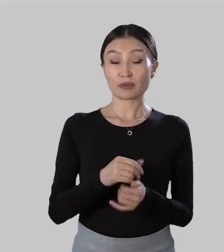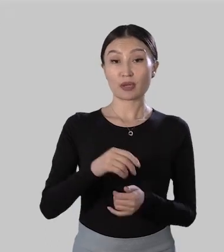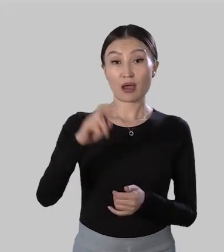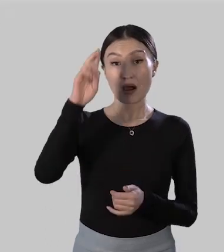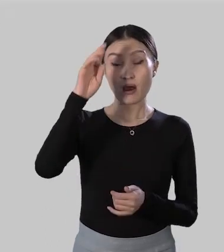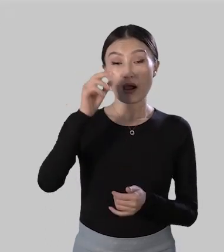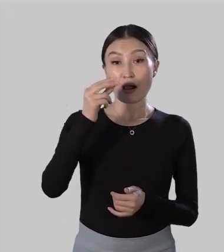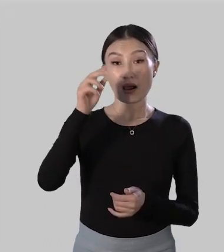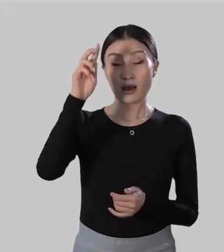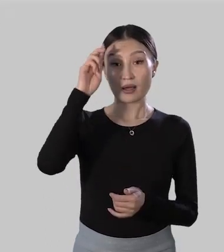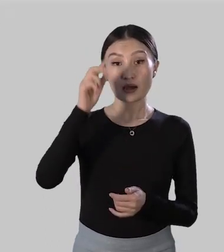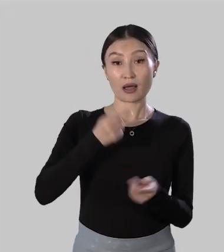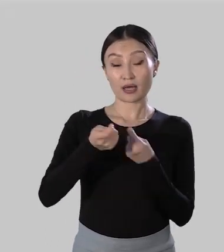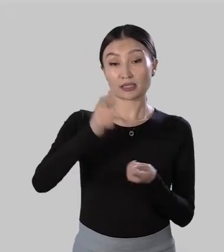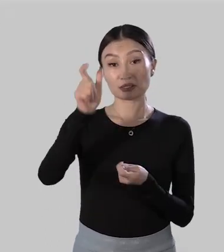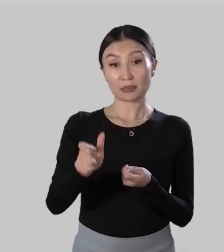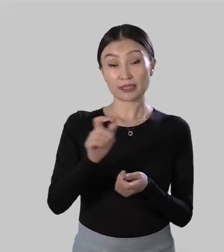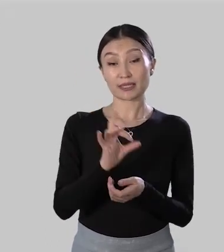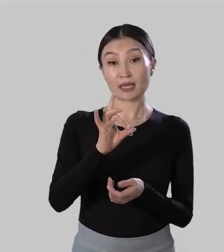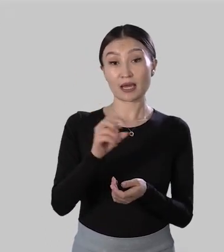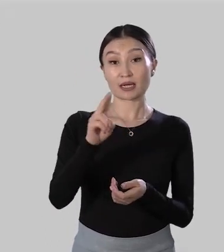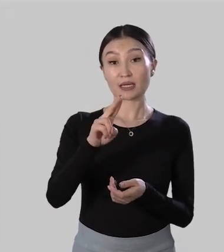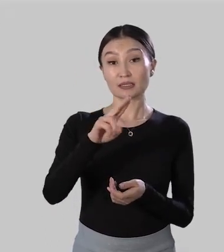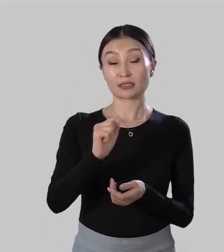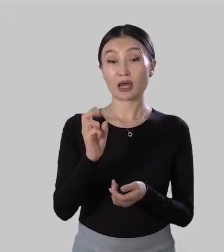Уважаемый господин редактор газеты N, предлагаю